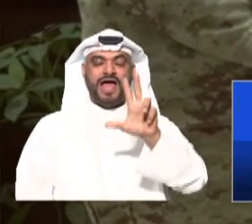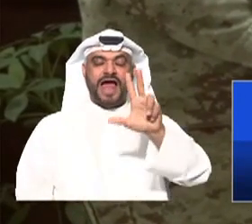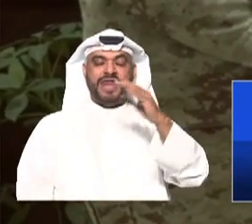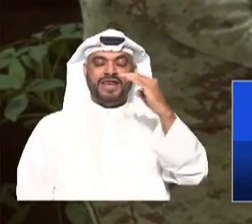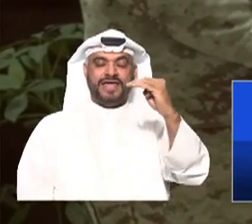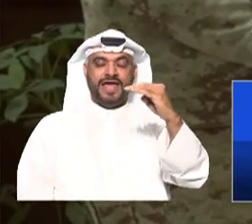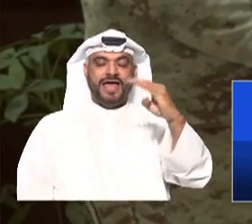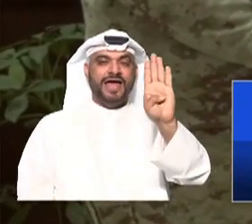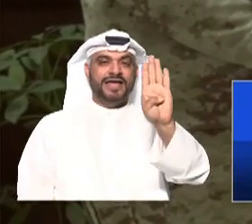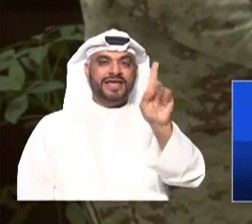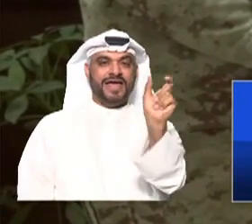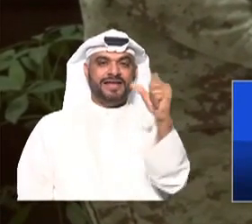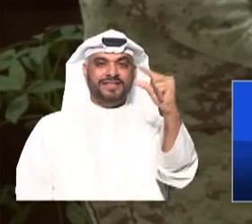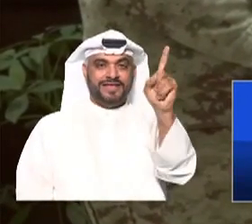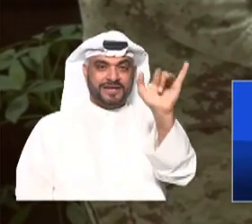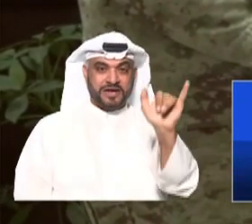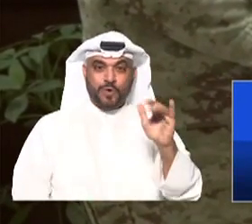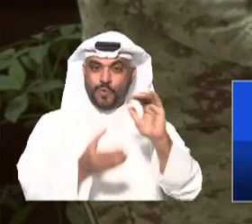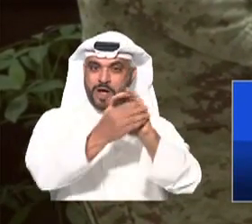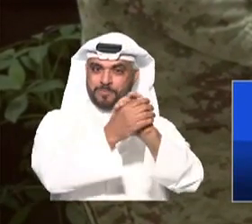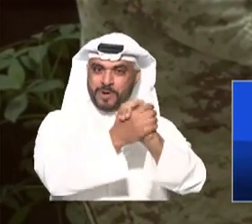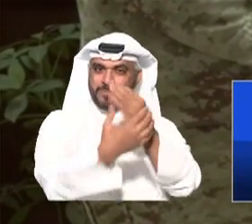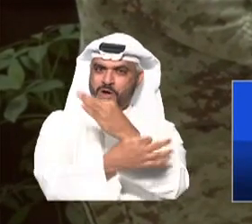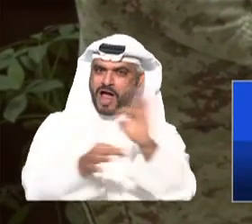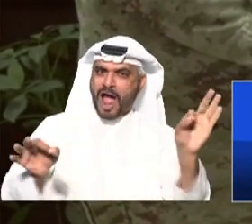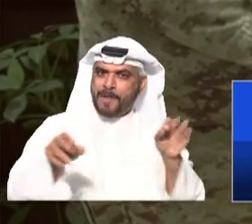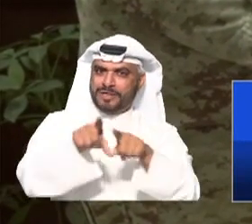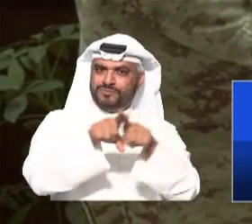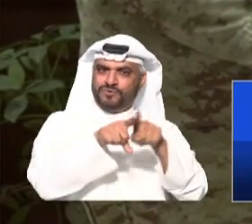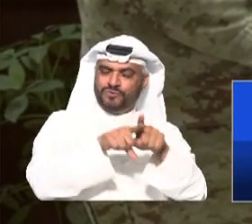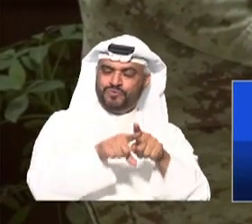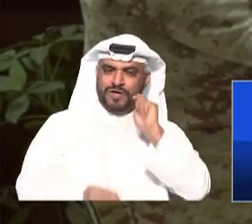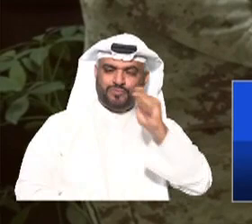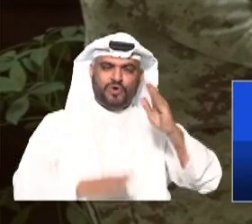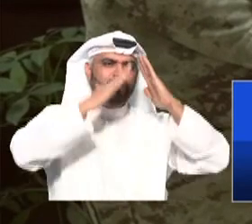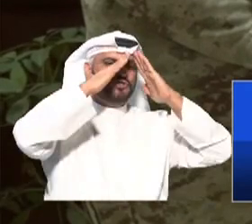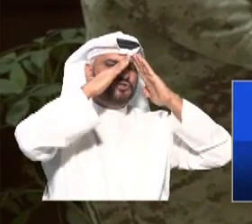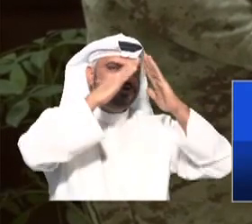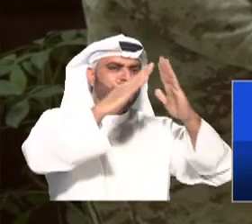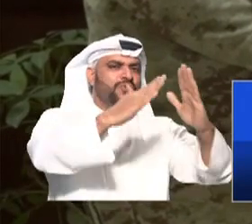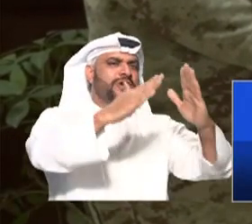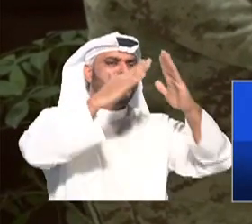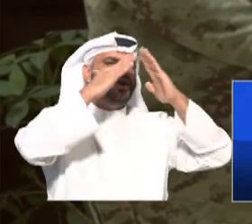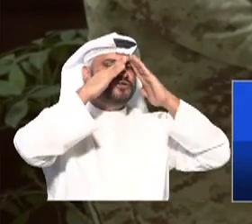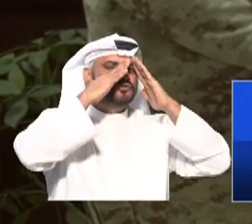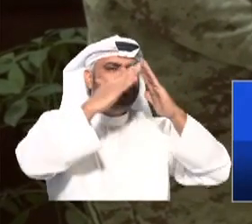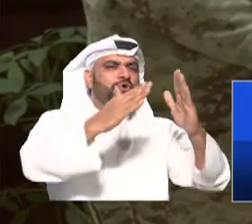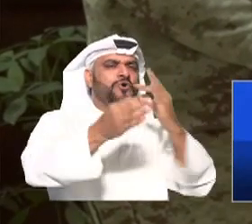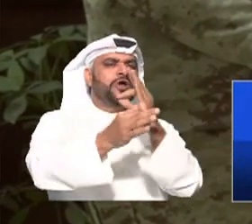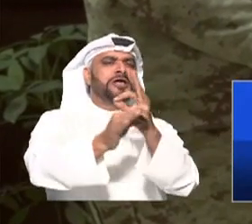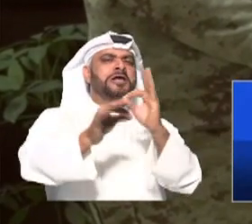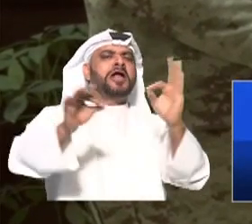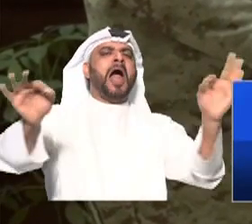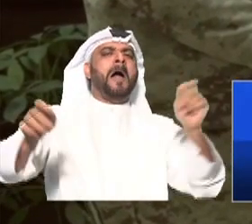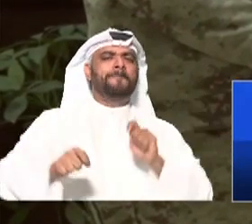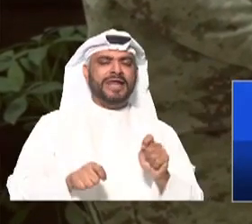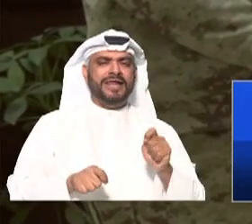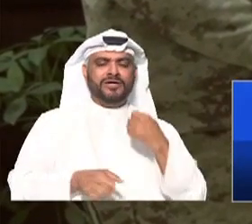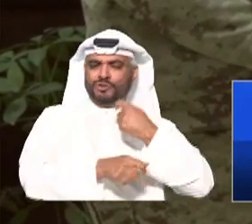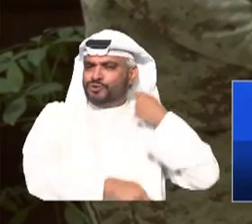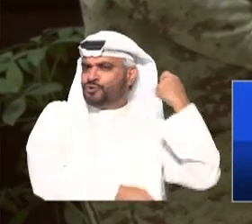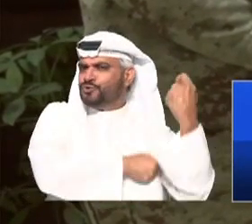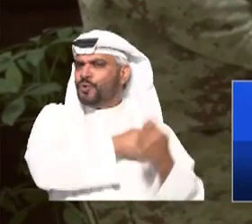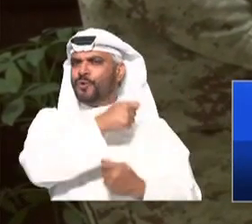وزملاء الرجال إخواننا لتقديم الشكر على ما قاموا به من